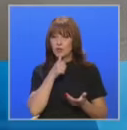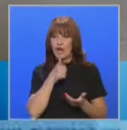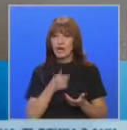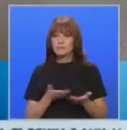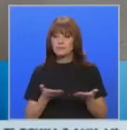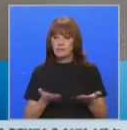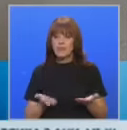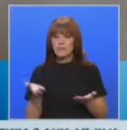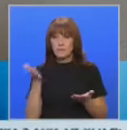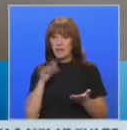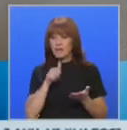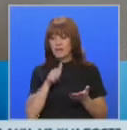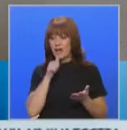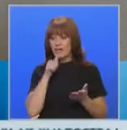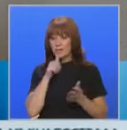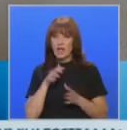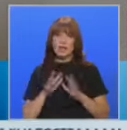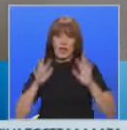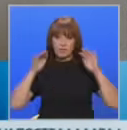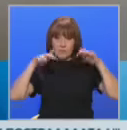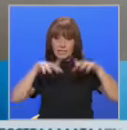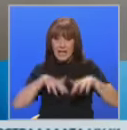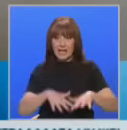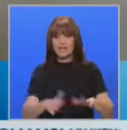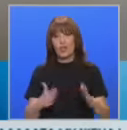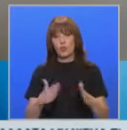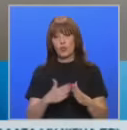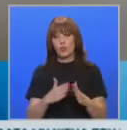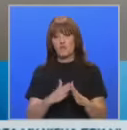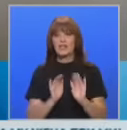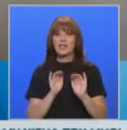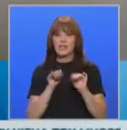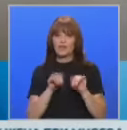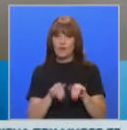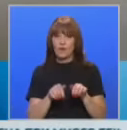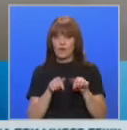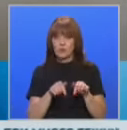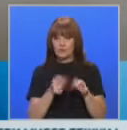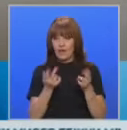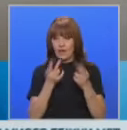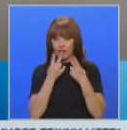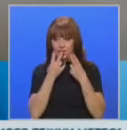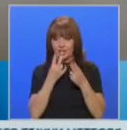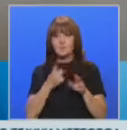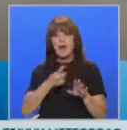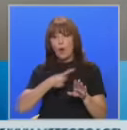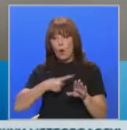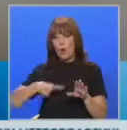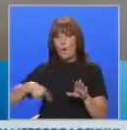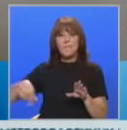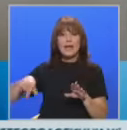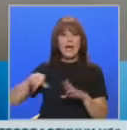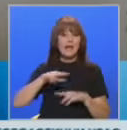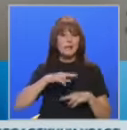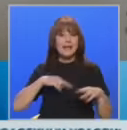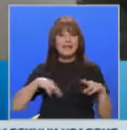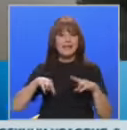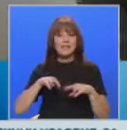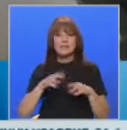залива градовете и домовете на хората. Именно това видяхме и днес, когато обикаляхме и търсихме